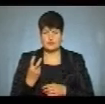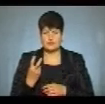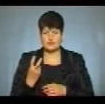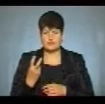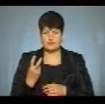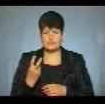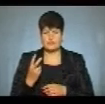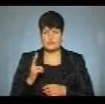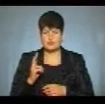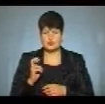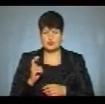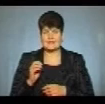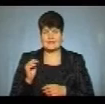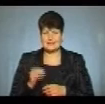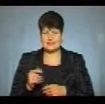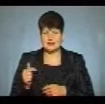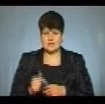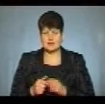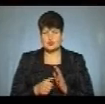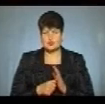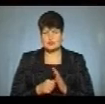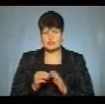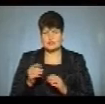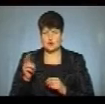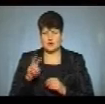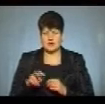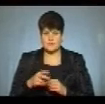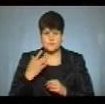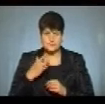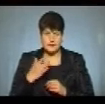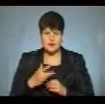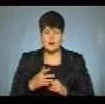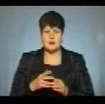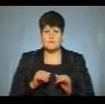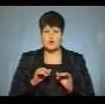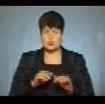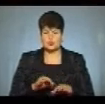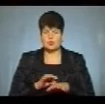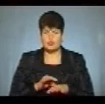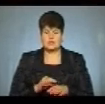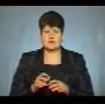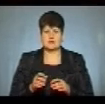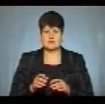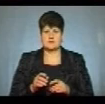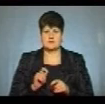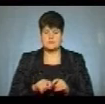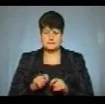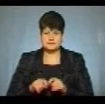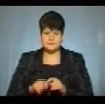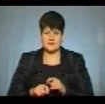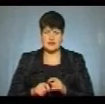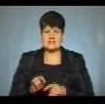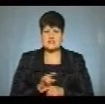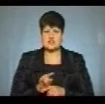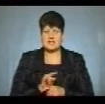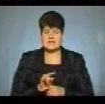гривень та близько 6 тисяч доларів США. Місцевою прокуратурою здійснюється процесуальне керівництво у кримінальному провадженні за фактом